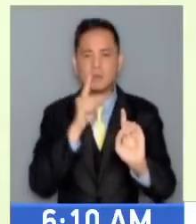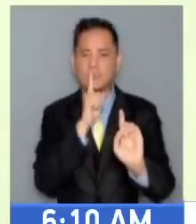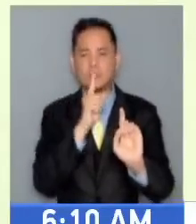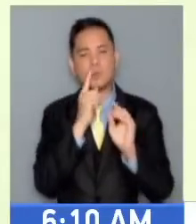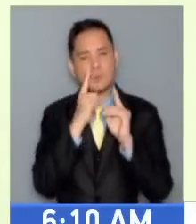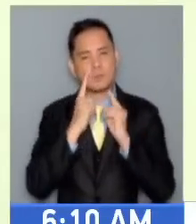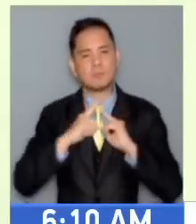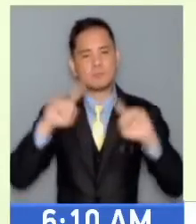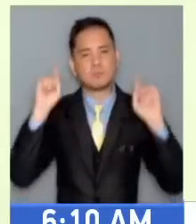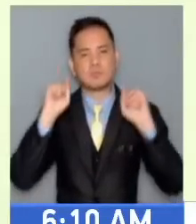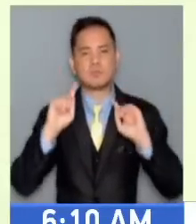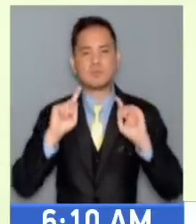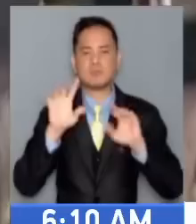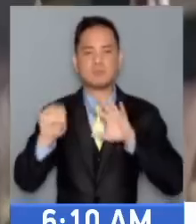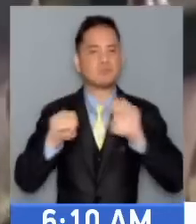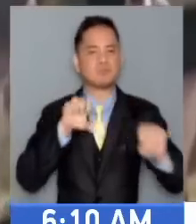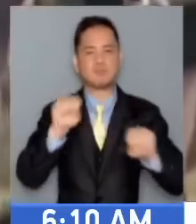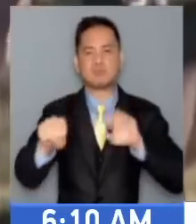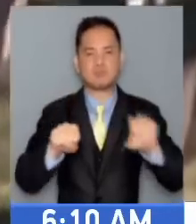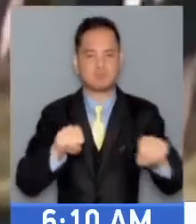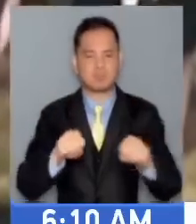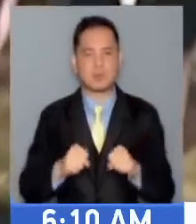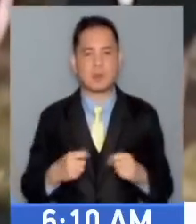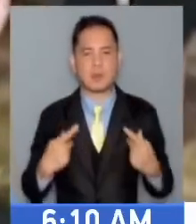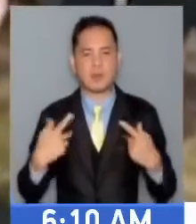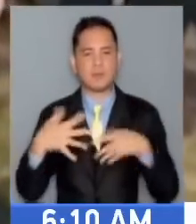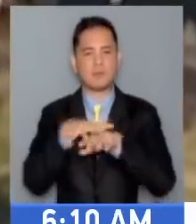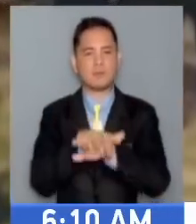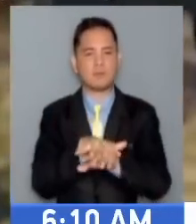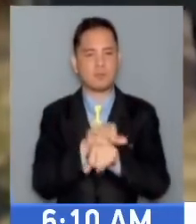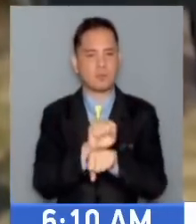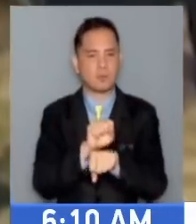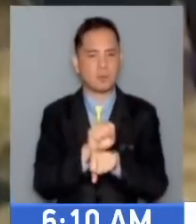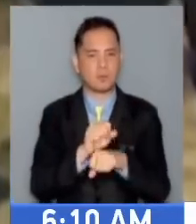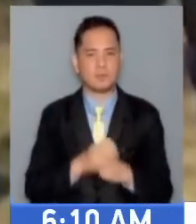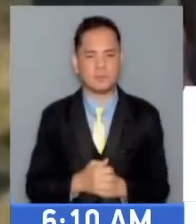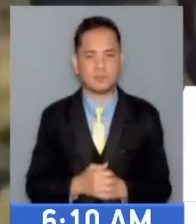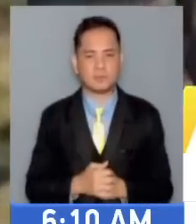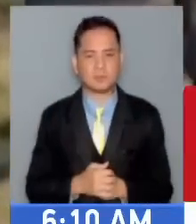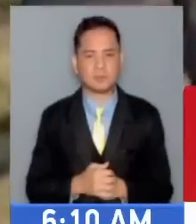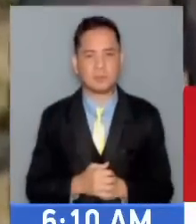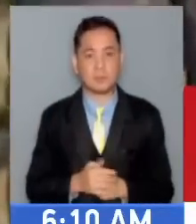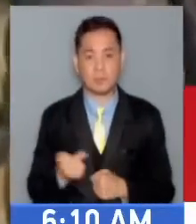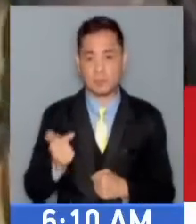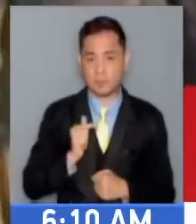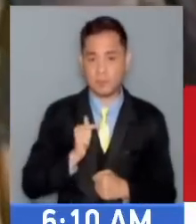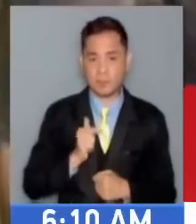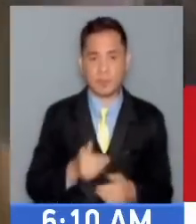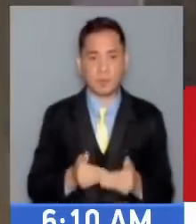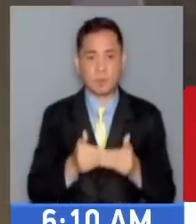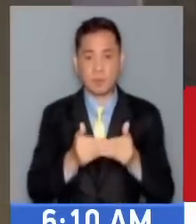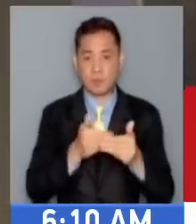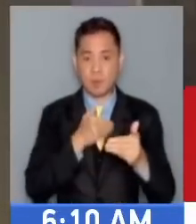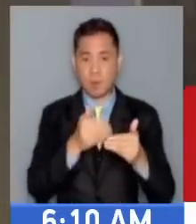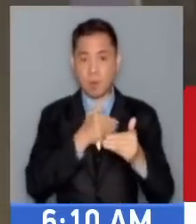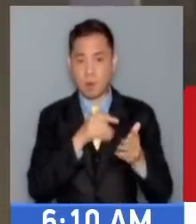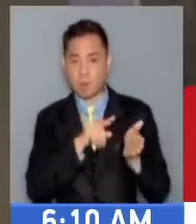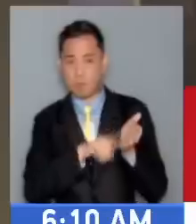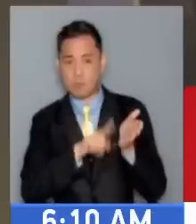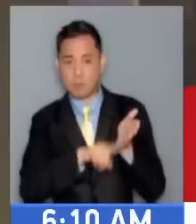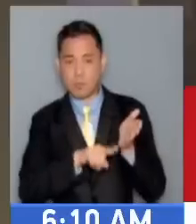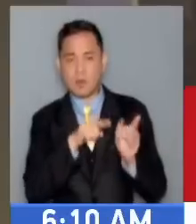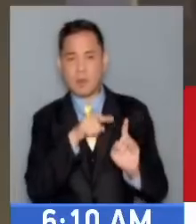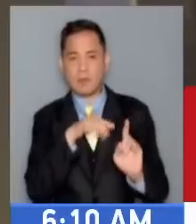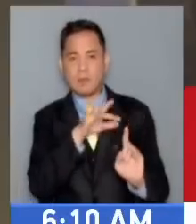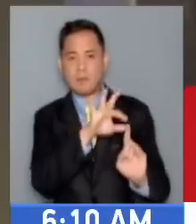pagkandak o kanang joint operation. Bago pa ang naturang operasyon, nasabat din ng sa police sa isang bypass